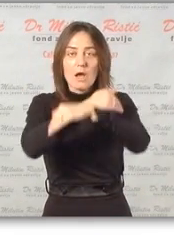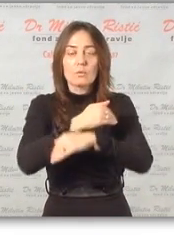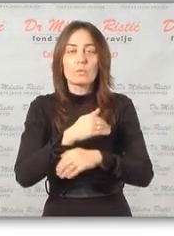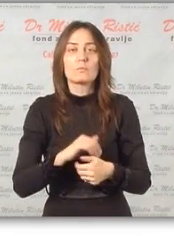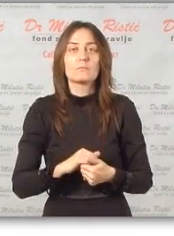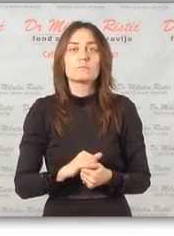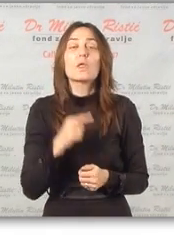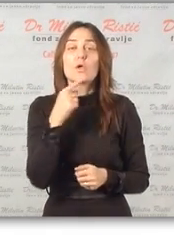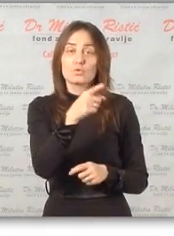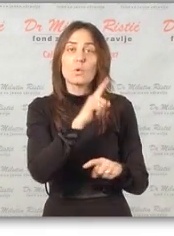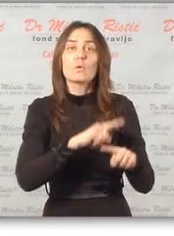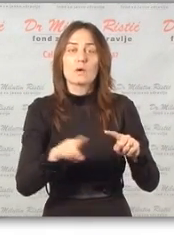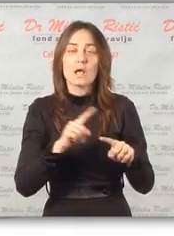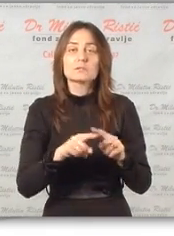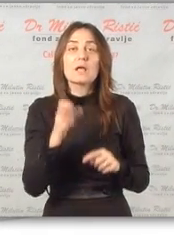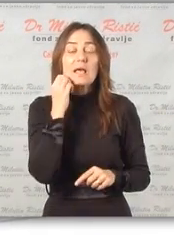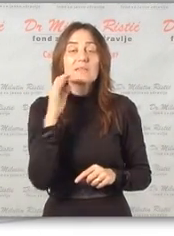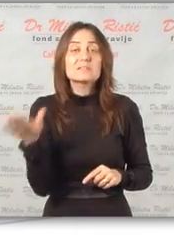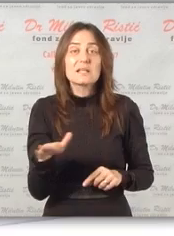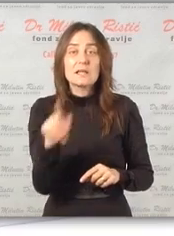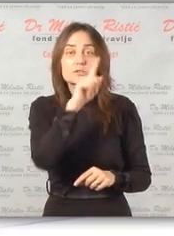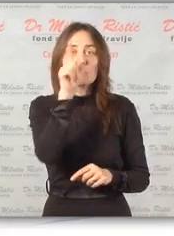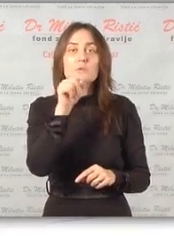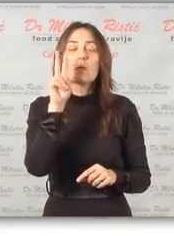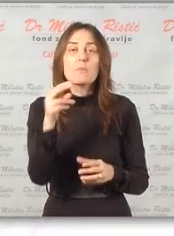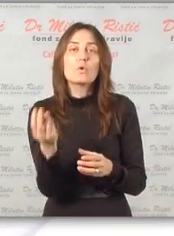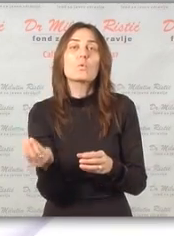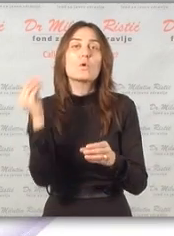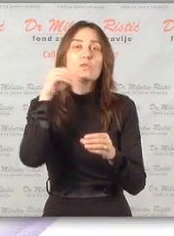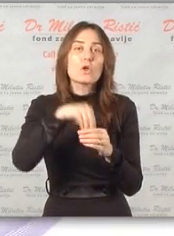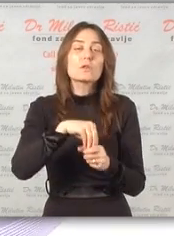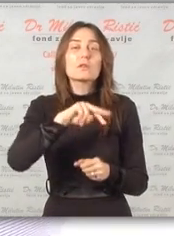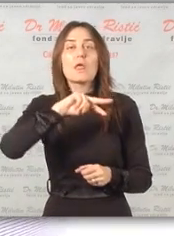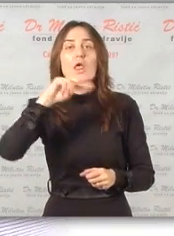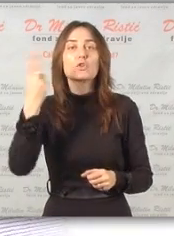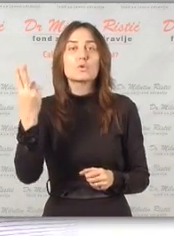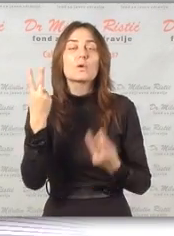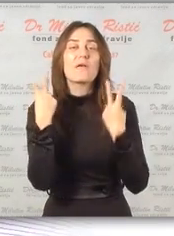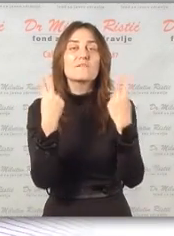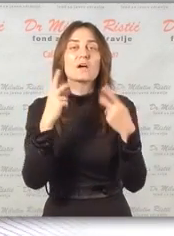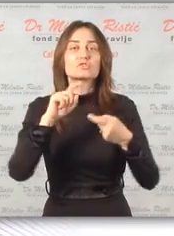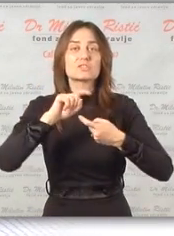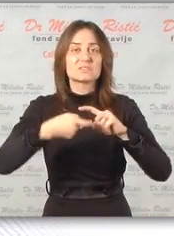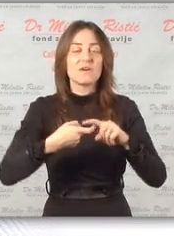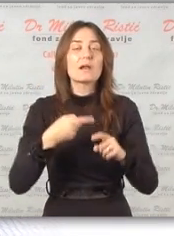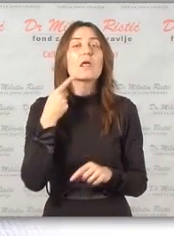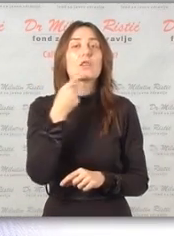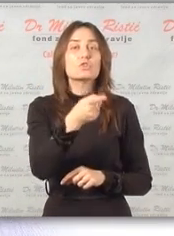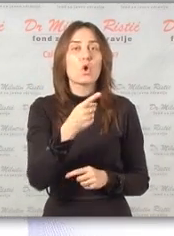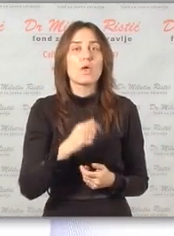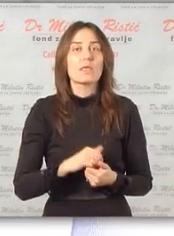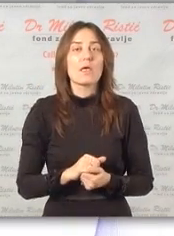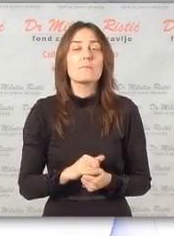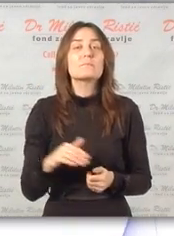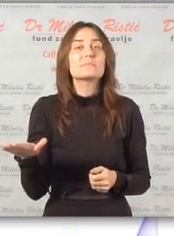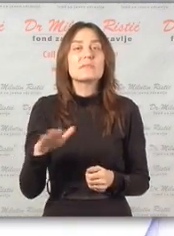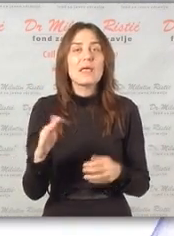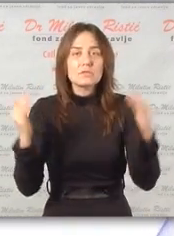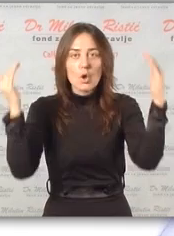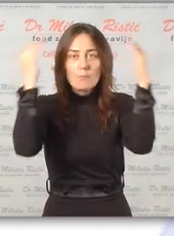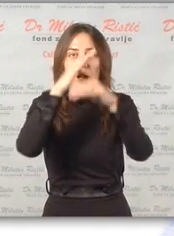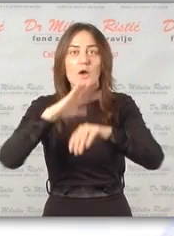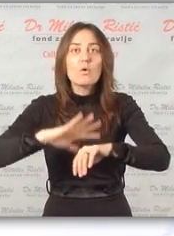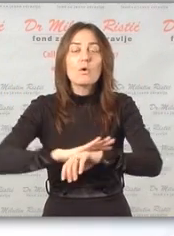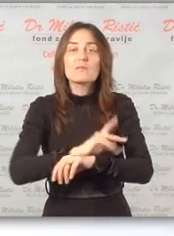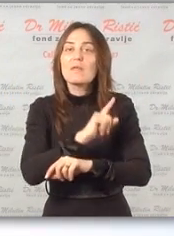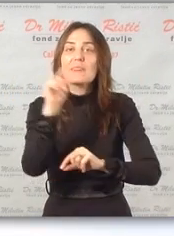mračnoj prostoriji. Na tu činjenicu se, kada su deca u pitanju, mogu dodati i neke druge bitne stvari, a to je